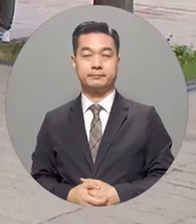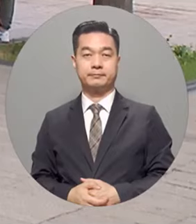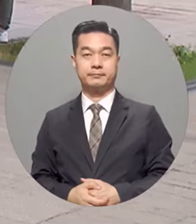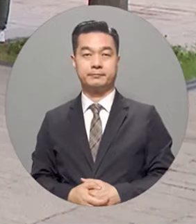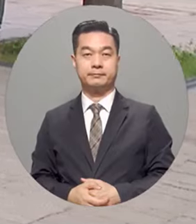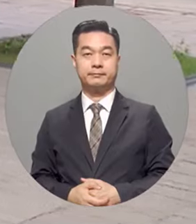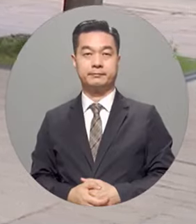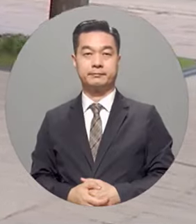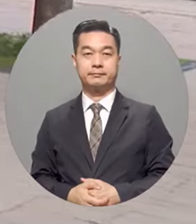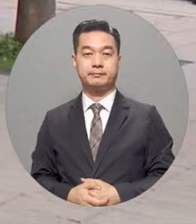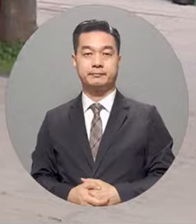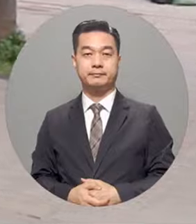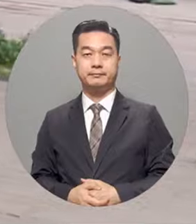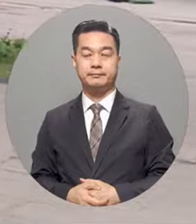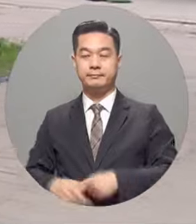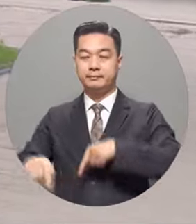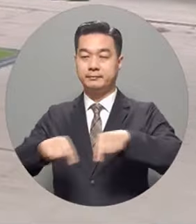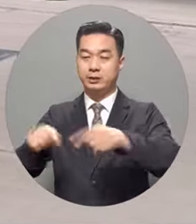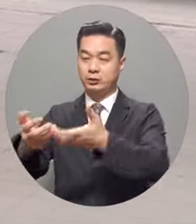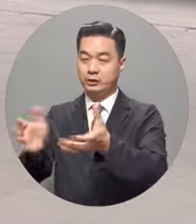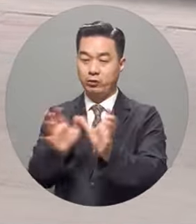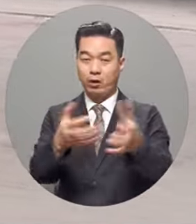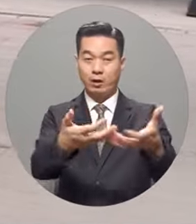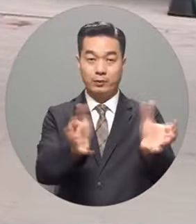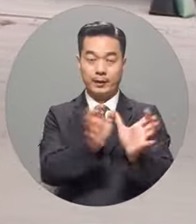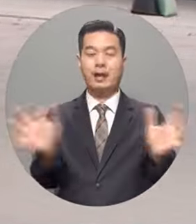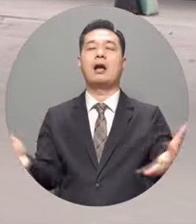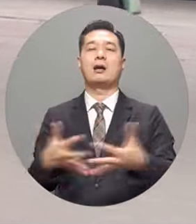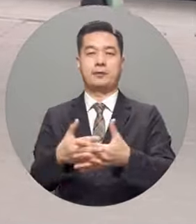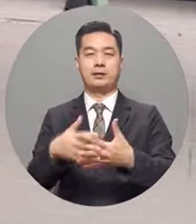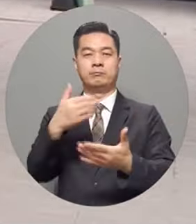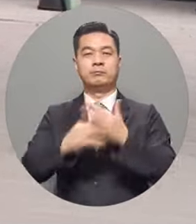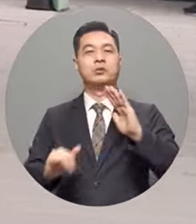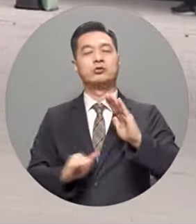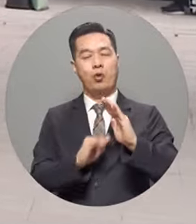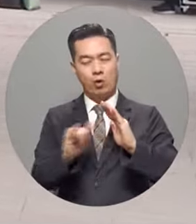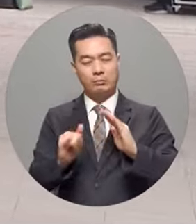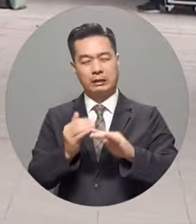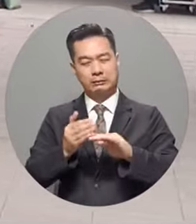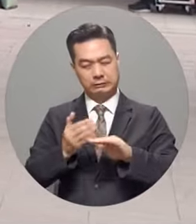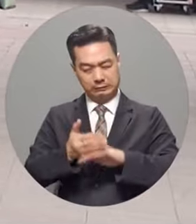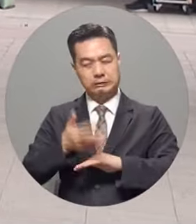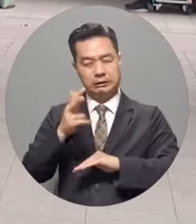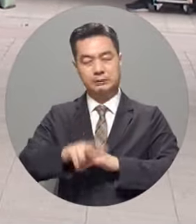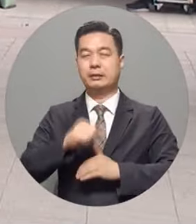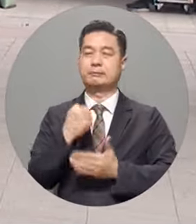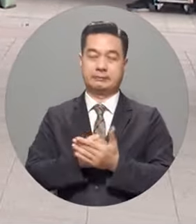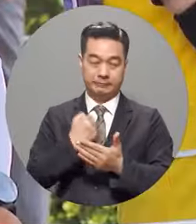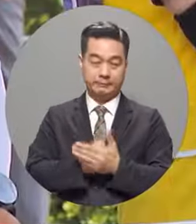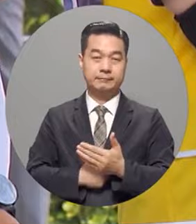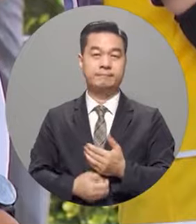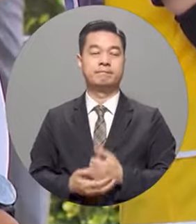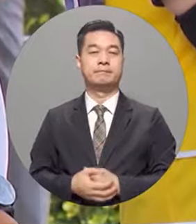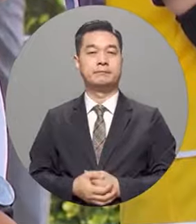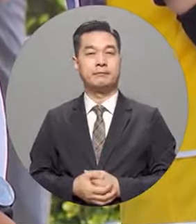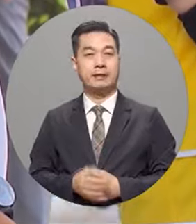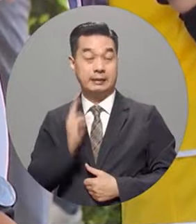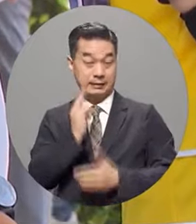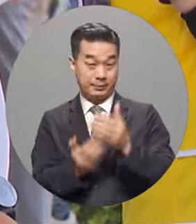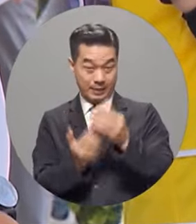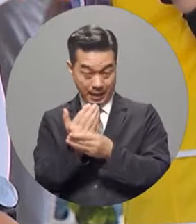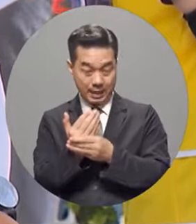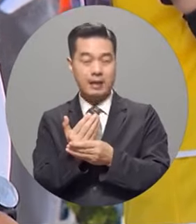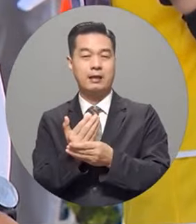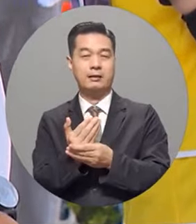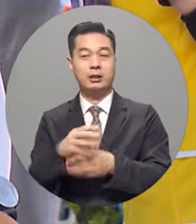정리했습니다 정치권의 극적인 합의에 유가족들은 만시지 탄이라고 했습니다 하지만 참사 진상규명의 첫